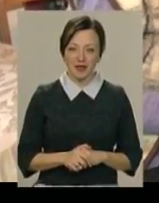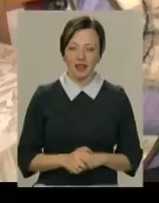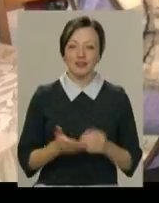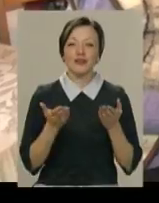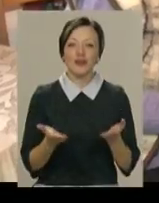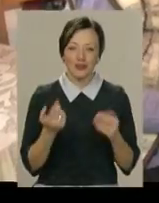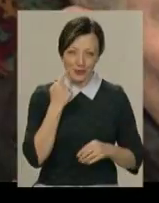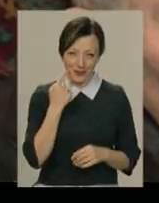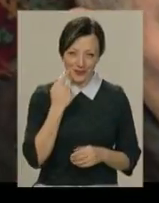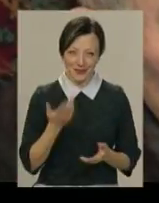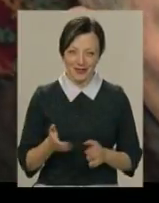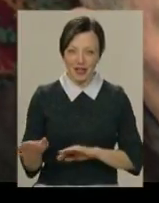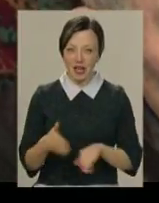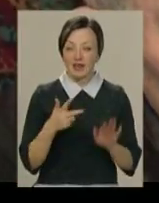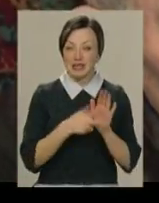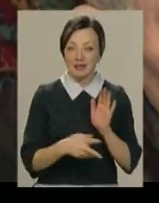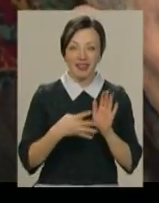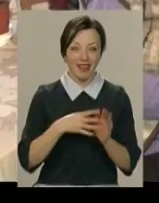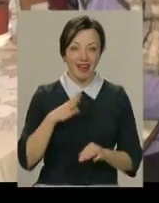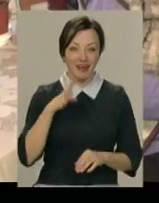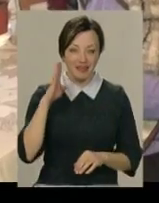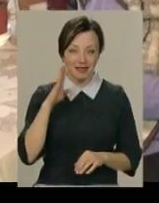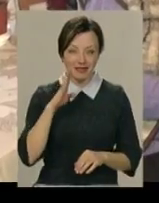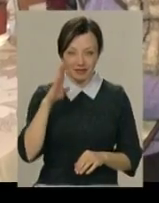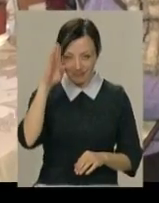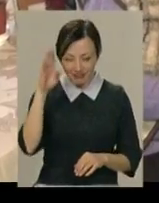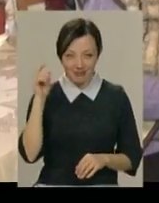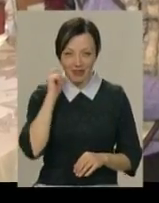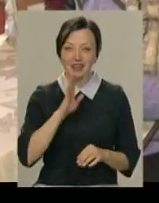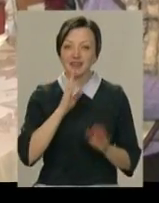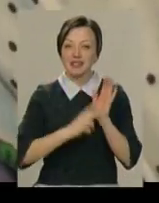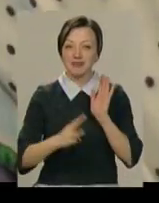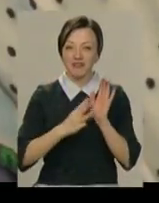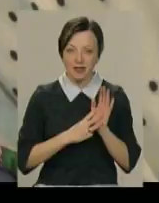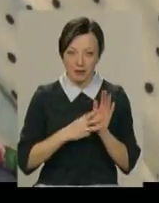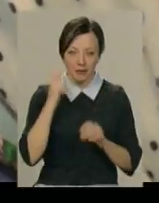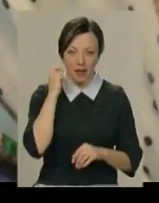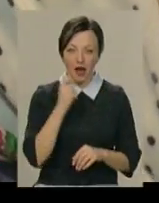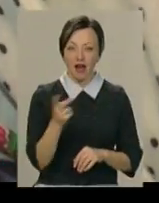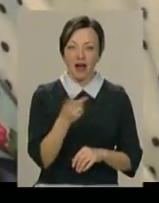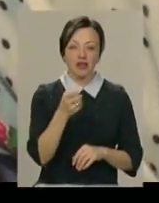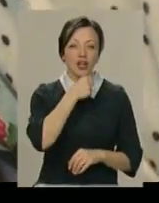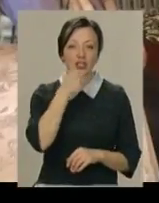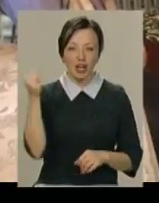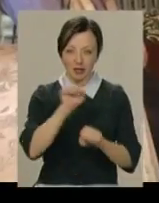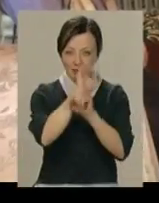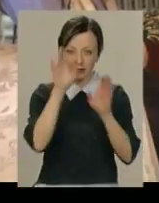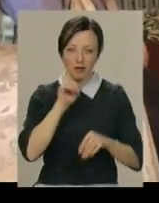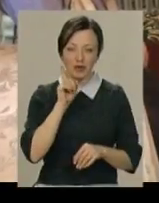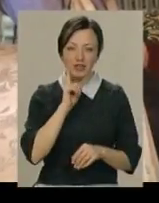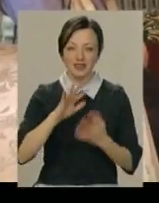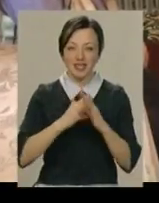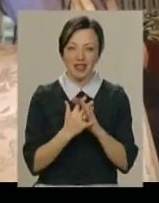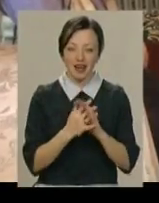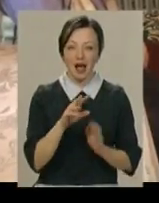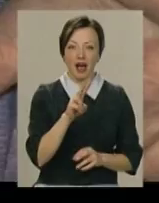Що ти стісняєшся? Йому 89, їй 78. Дмитро Кирилович та Діна Дмитрівна – найстарші молодята у селі Климашівка